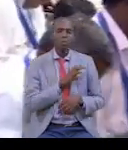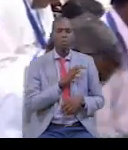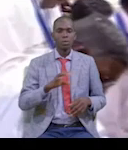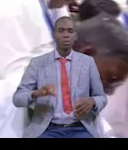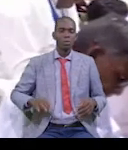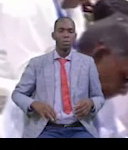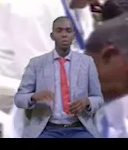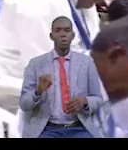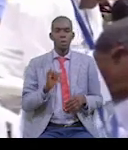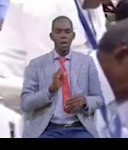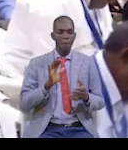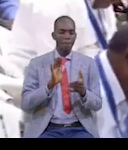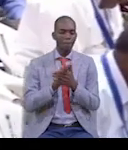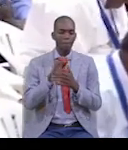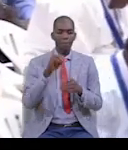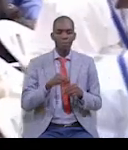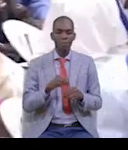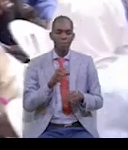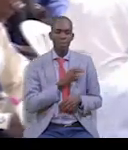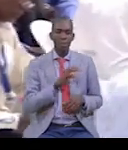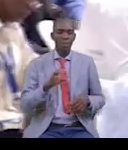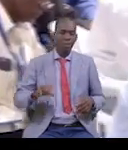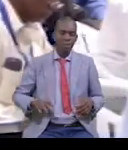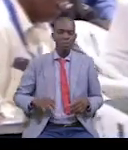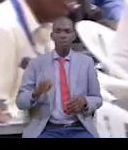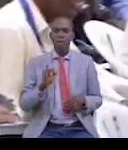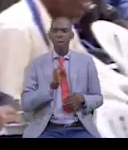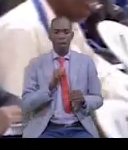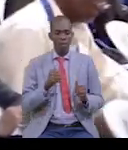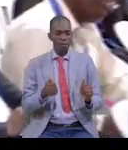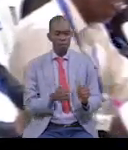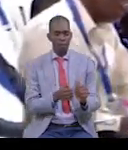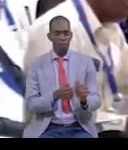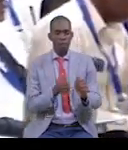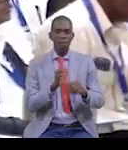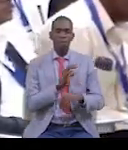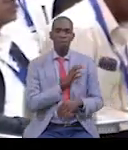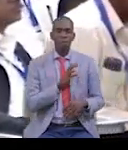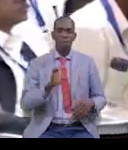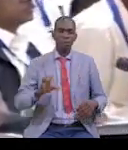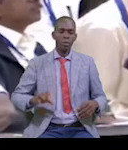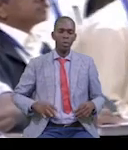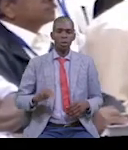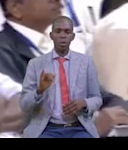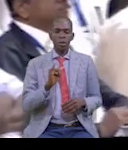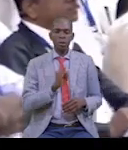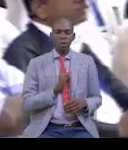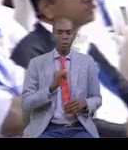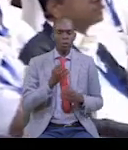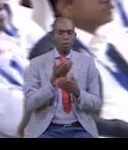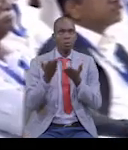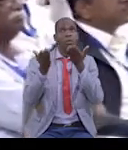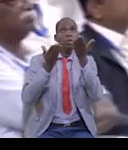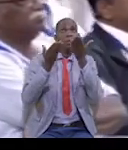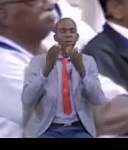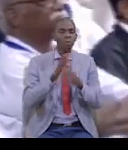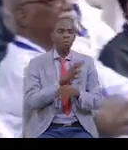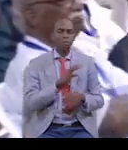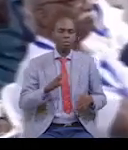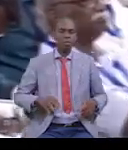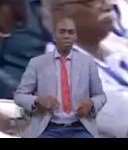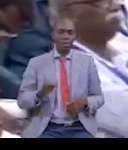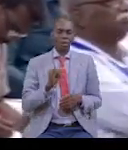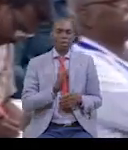కౌగలించుకున్నాను. I believe in Christ. నేను క్రీస్తునందు నమ్మిక ఉంచాను. I follow Christ. నేను క్రీస్తులో ముందుకు వెళ్తున్నాను. I serve Christ. నేను క్రీస్తును సేవిస్తున్నాను.